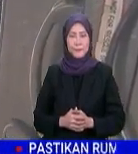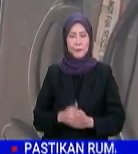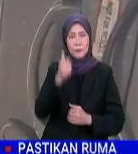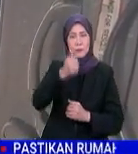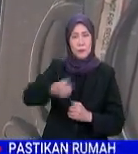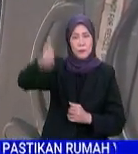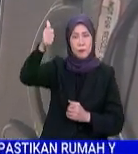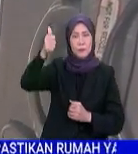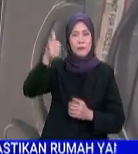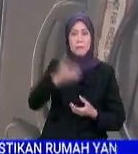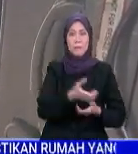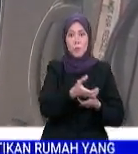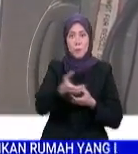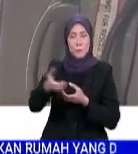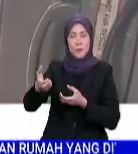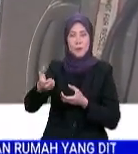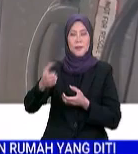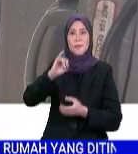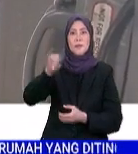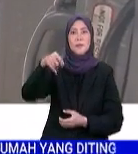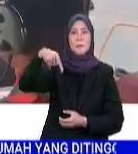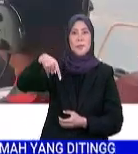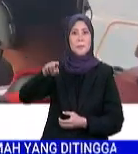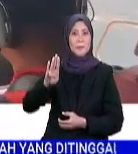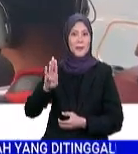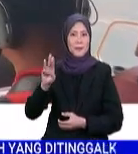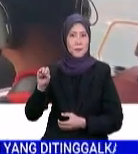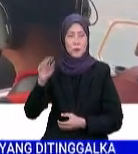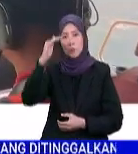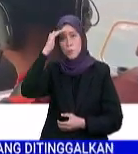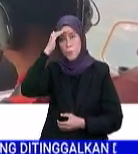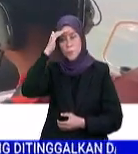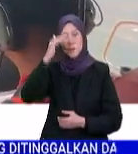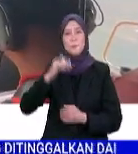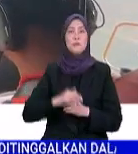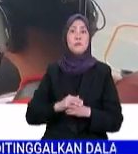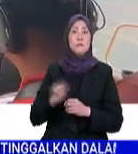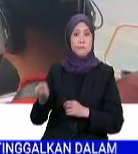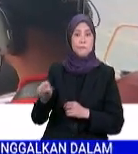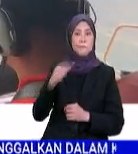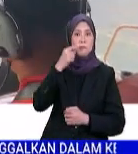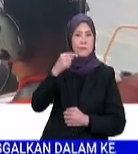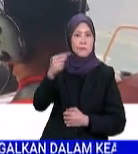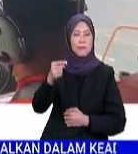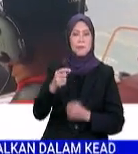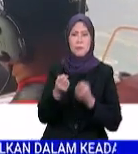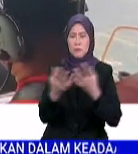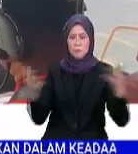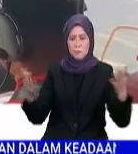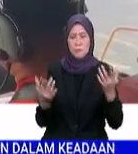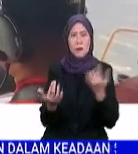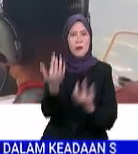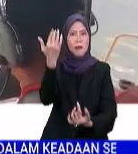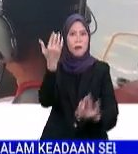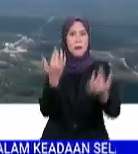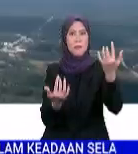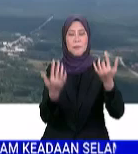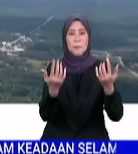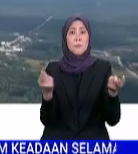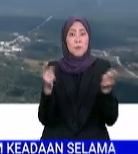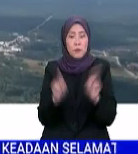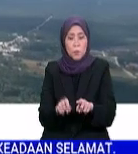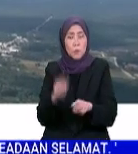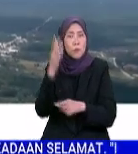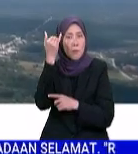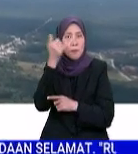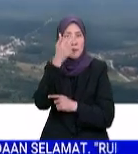Pengarah Jabatan Bomba dan Penyelamat Malaysia JBPM Johor, Datuk Yahya Mahdis menegaskan kebanyakan kebakaran dipercayai berlaku